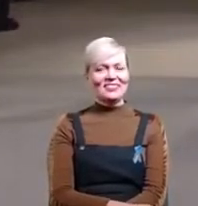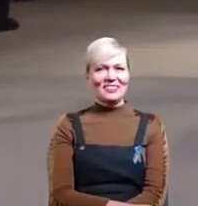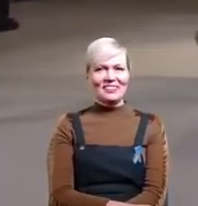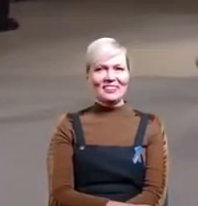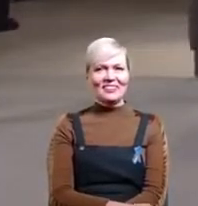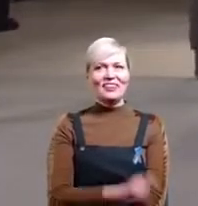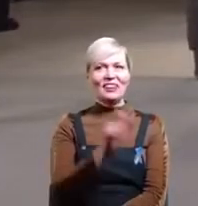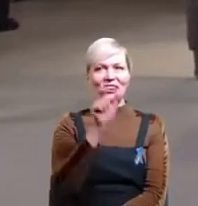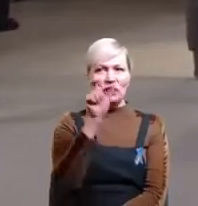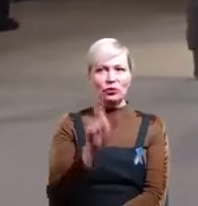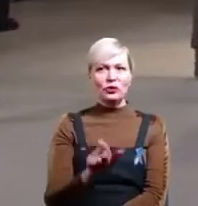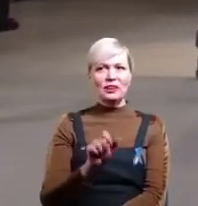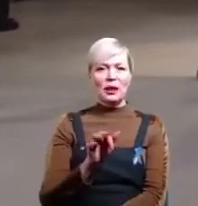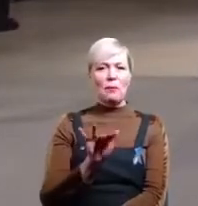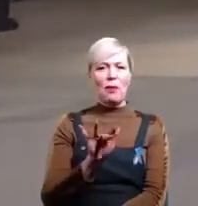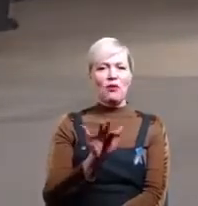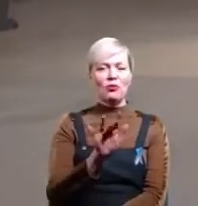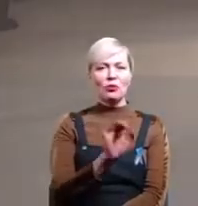Людина-павук.